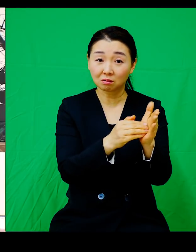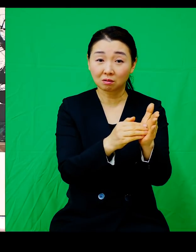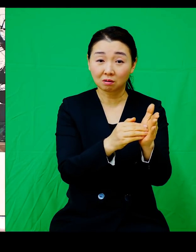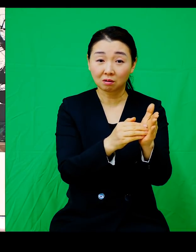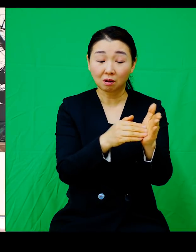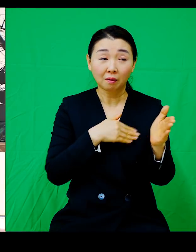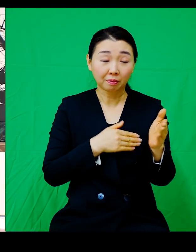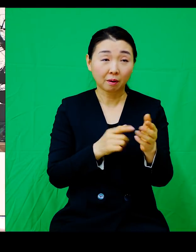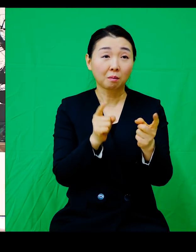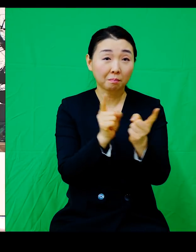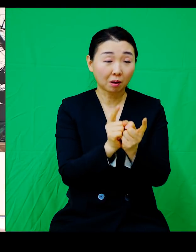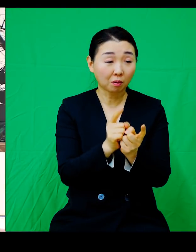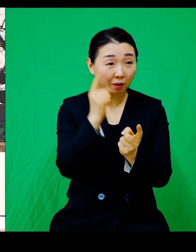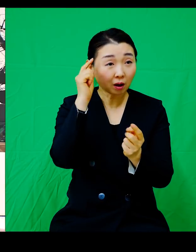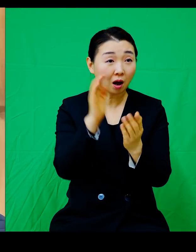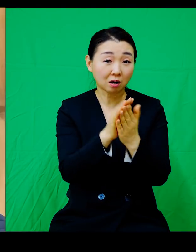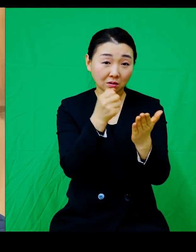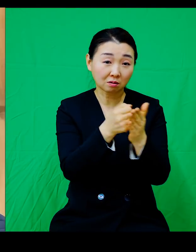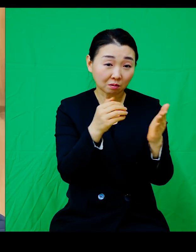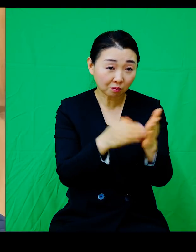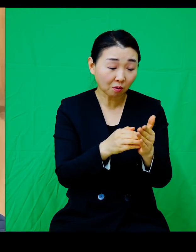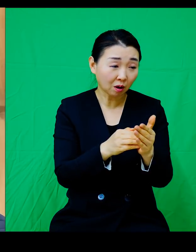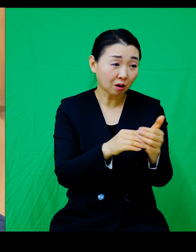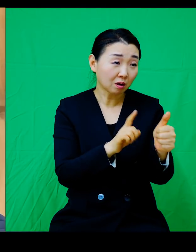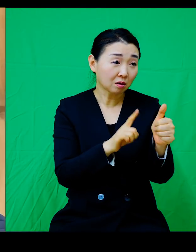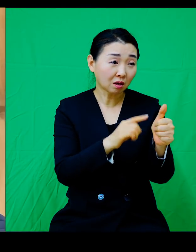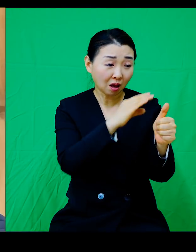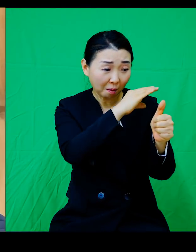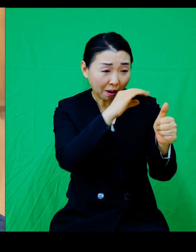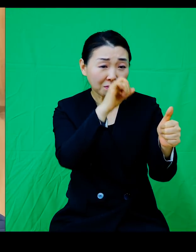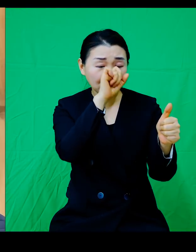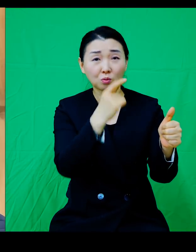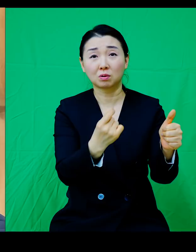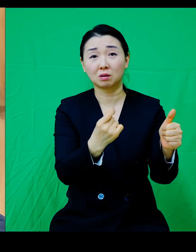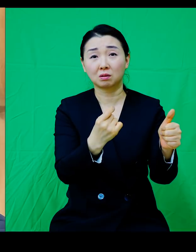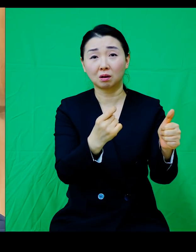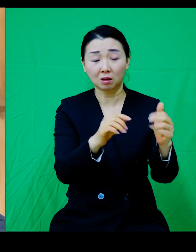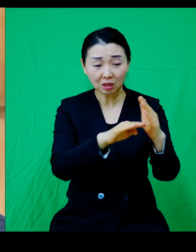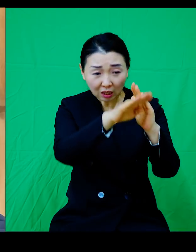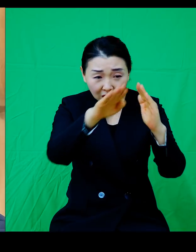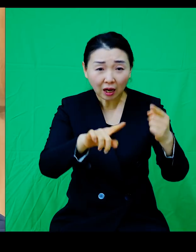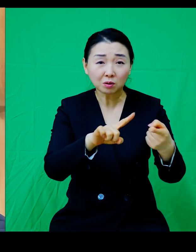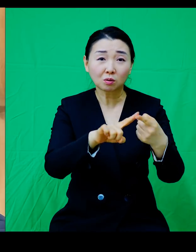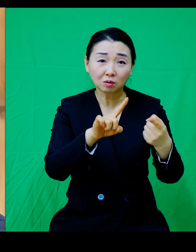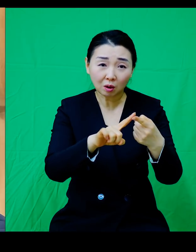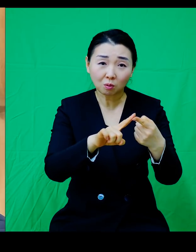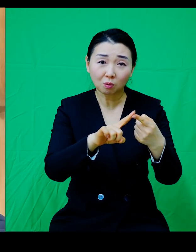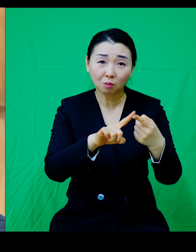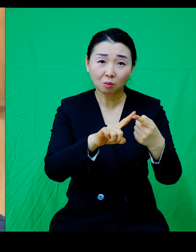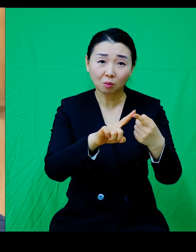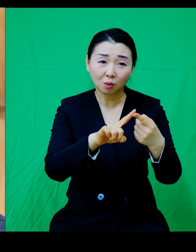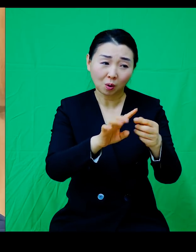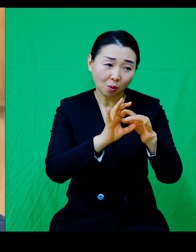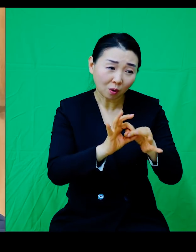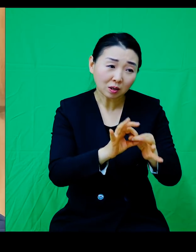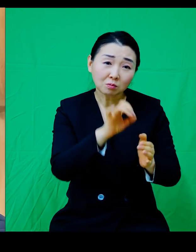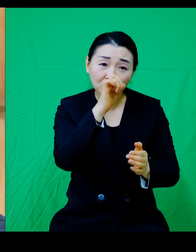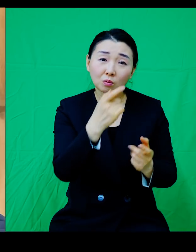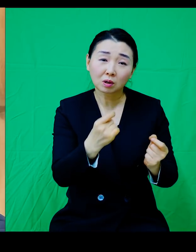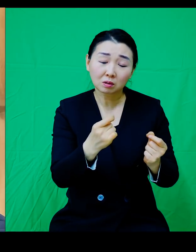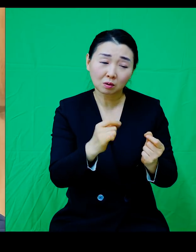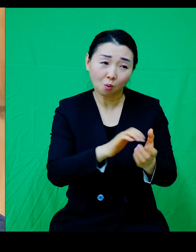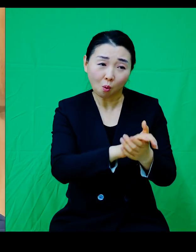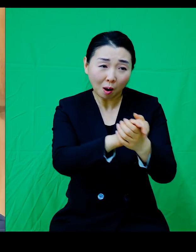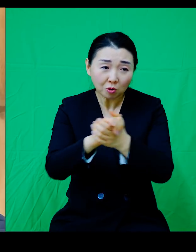제가 만나고 내가 선택한 사람이니까 이 사람이 온전했으면 좋겠는데, 가정적이었으면 좋겠는데, 이 가정을 잘 화목하게